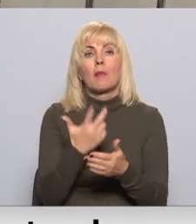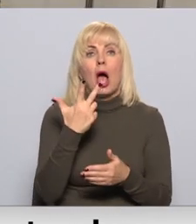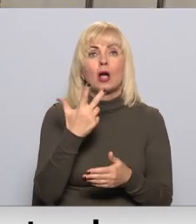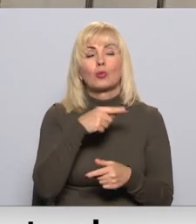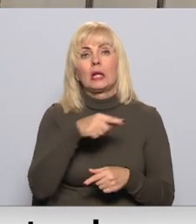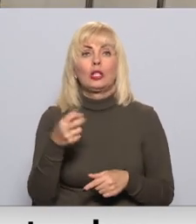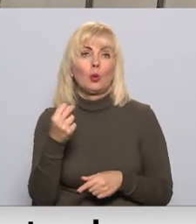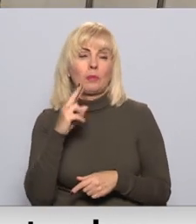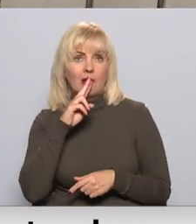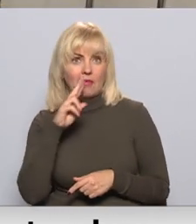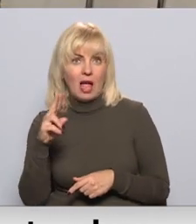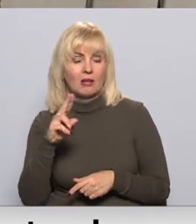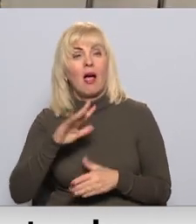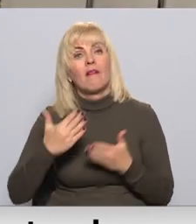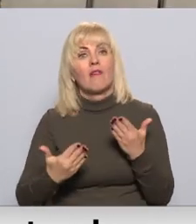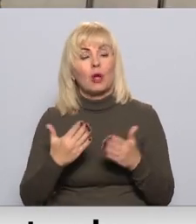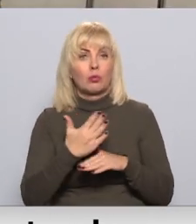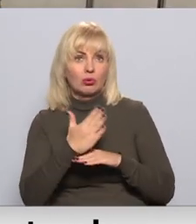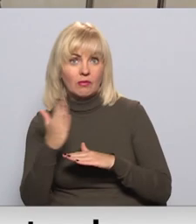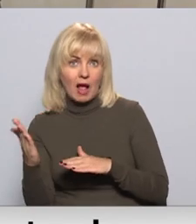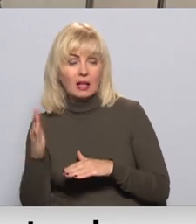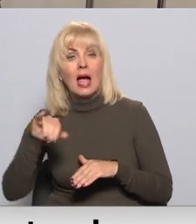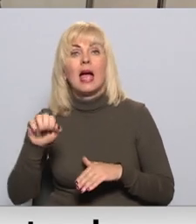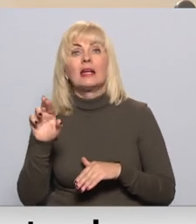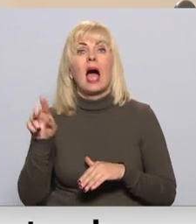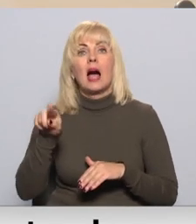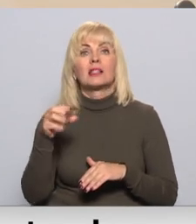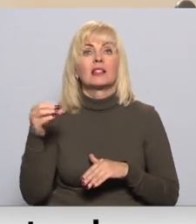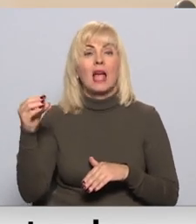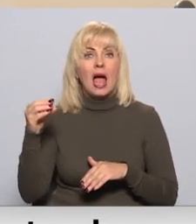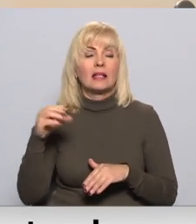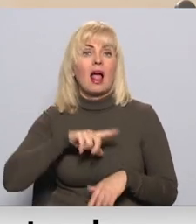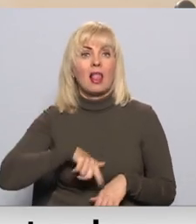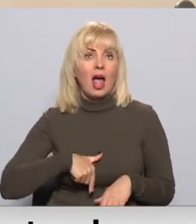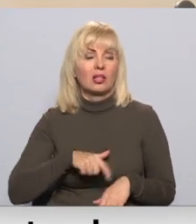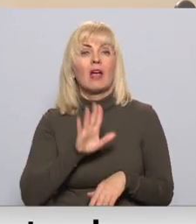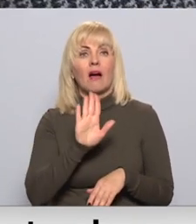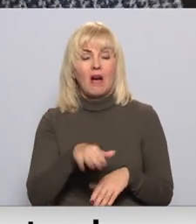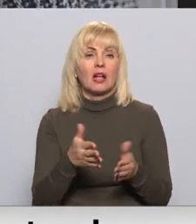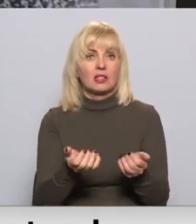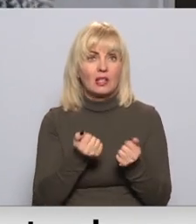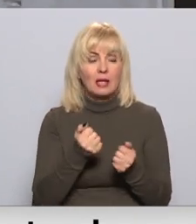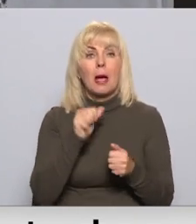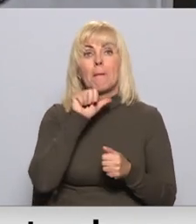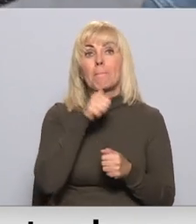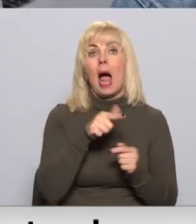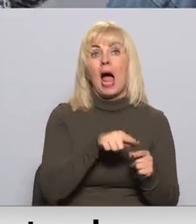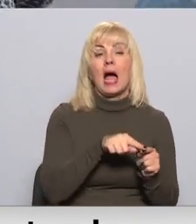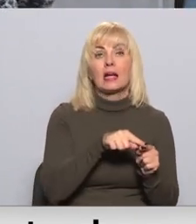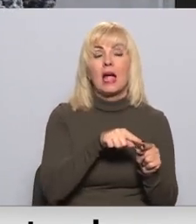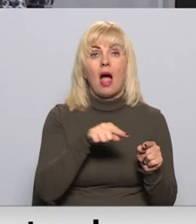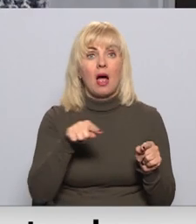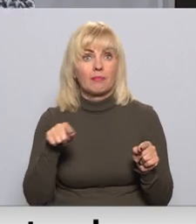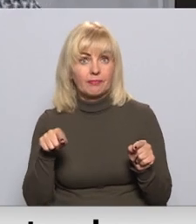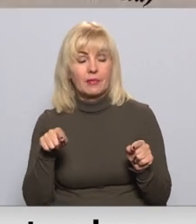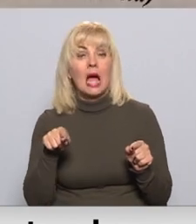12 nedēļas vai vēlāk. Tātad Janssen vakcīna mums Latvijā pieejama no maija. Ja nemaldos,